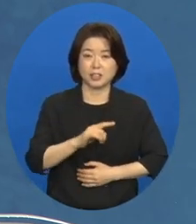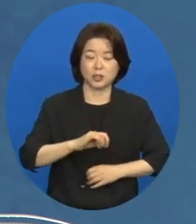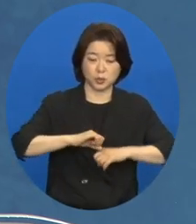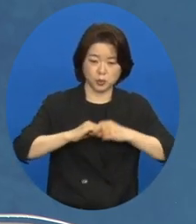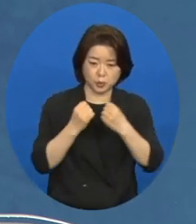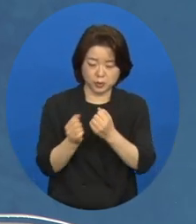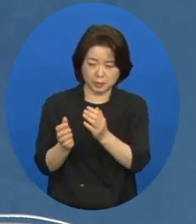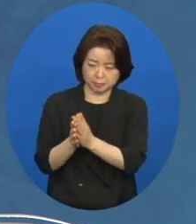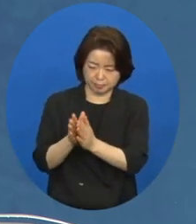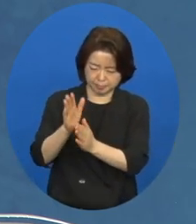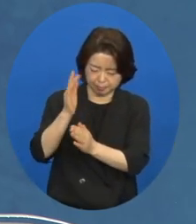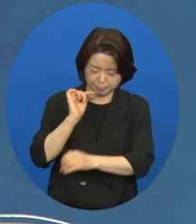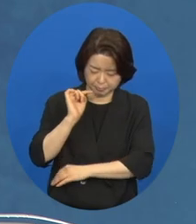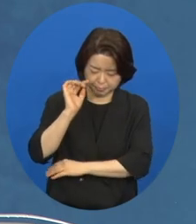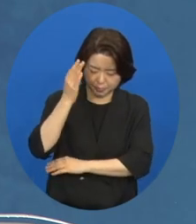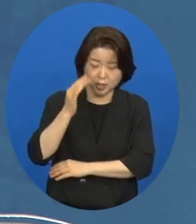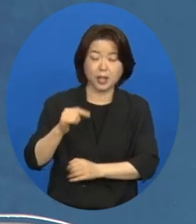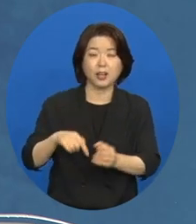수 있었던 것은